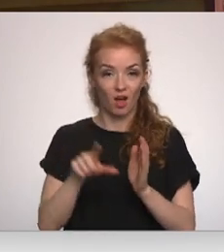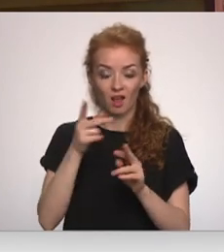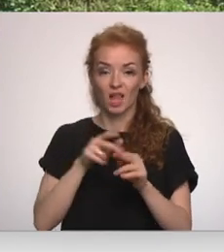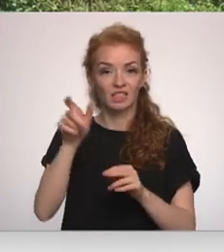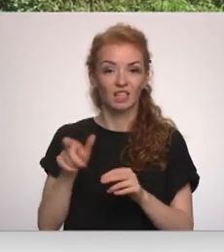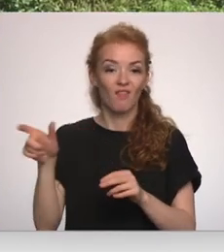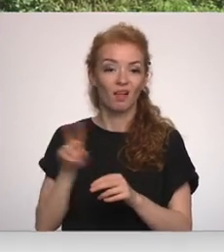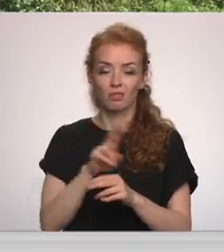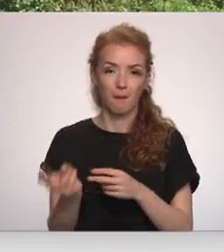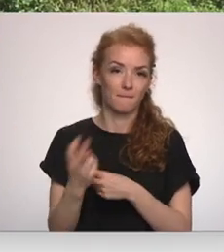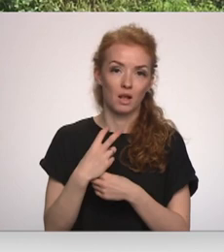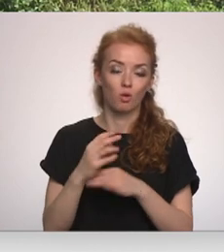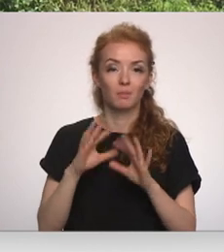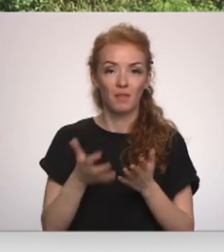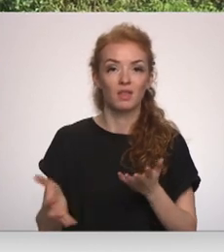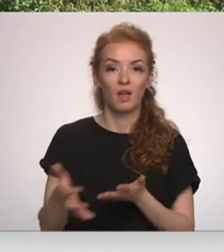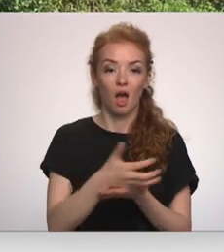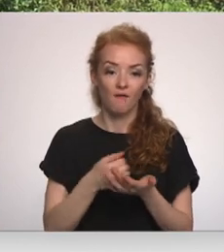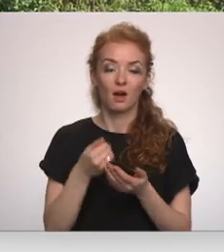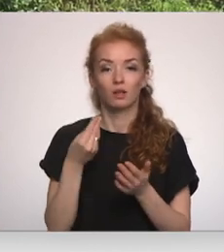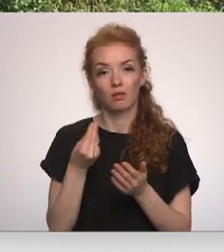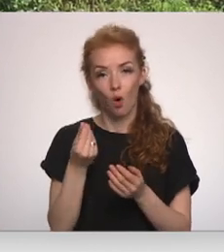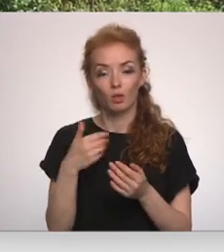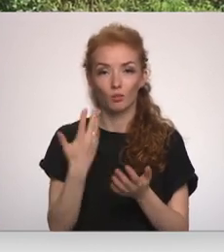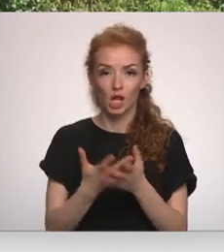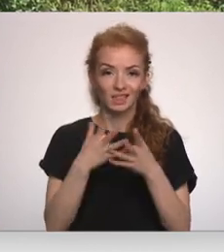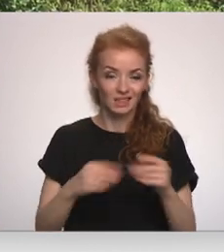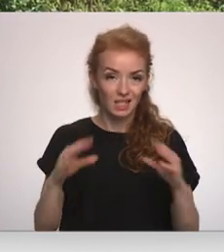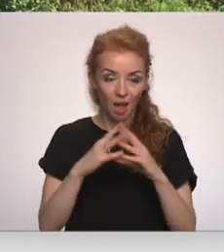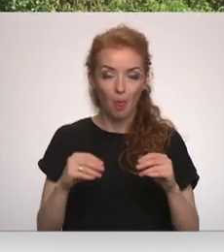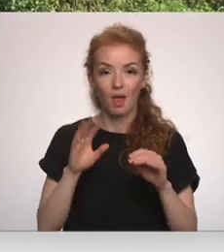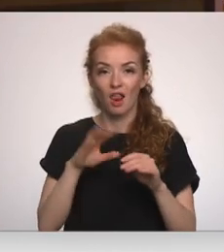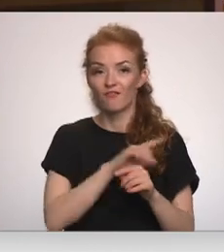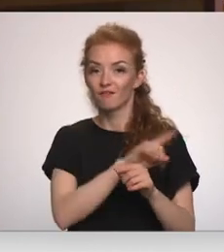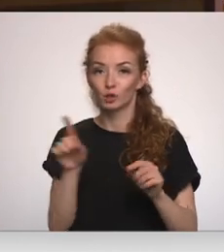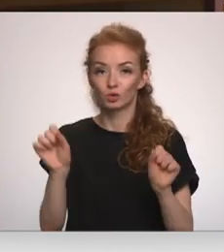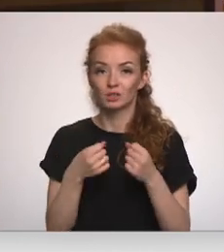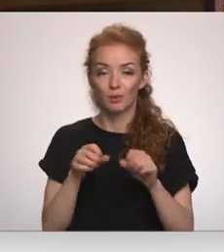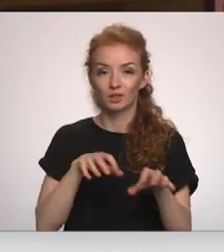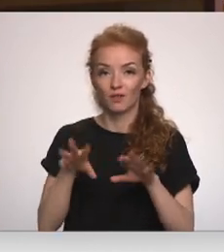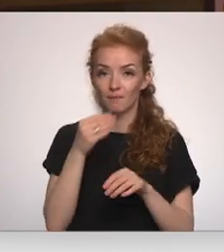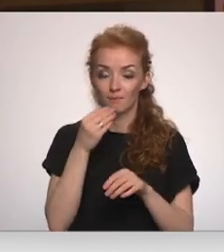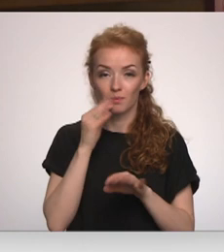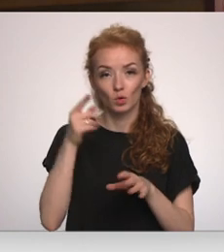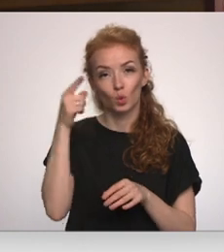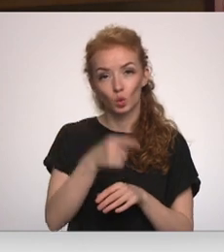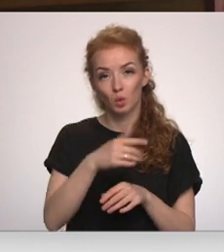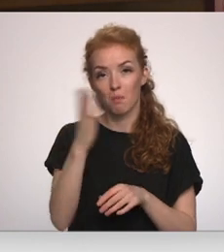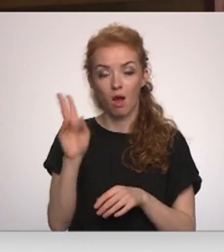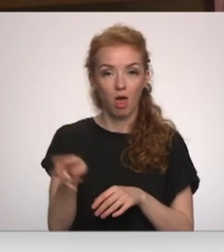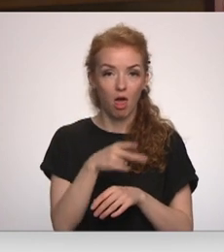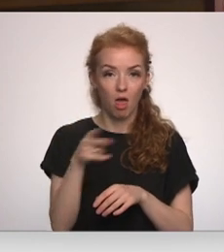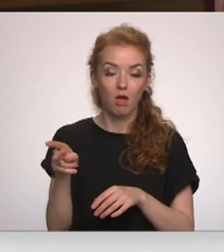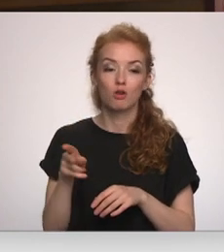cilvēki pie mums nebrauks. Bet jāvāc naudiņu sienam, un tā nav maza nauda, lai visu ziemu varētu dzīvot. Tas ir 1000 un vairāk eiro, lai